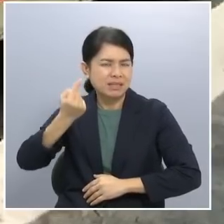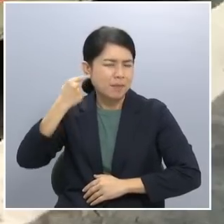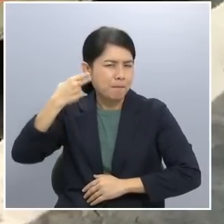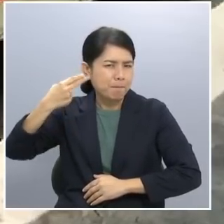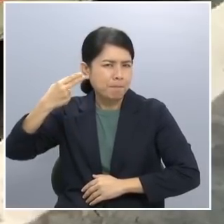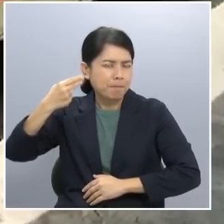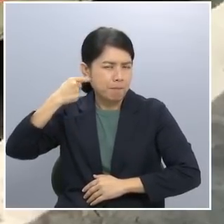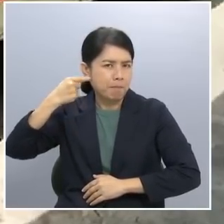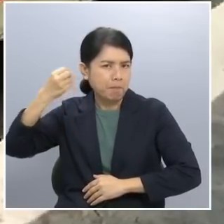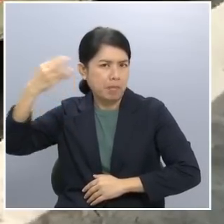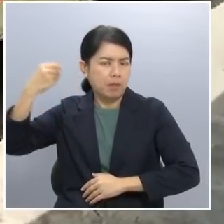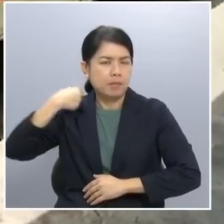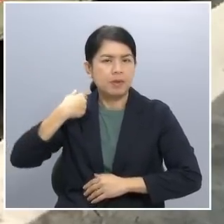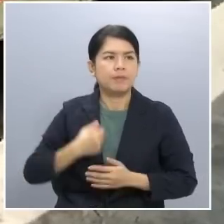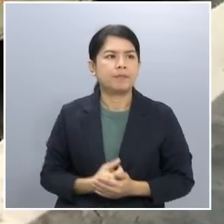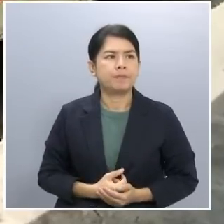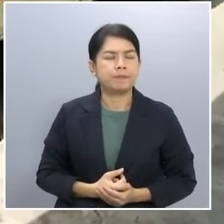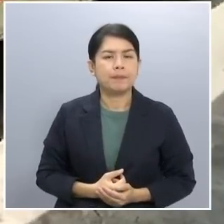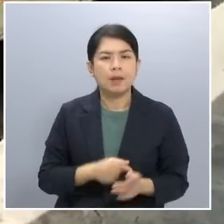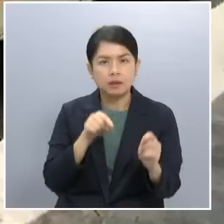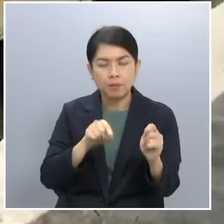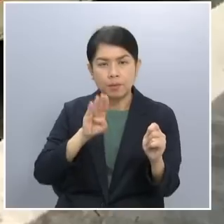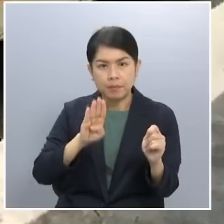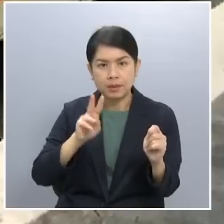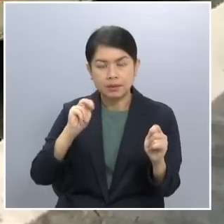นี่คือตำบลบึงน้ำรักผู้ชมครับ